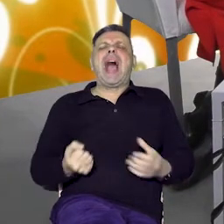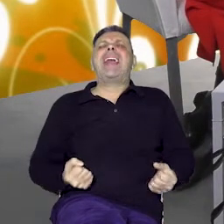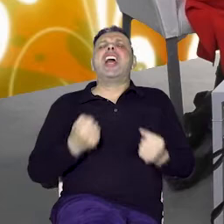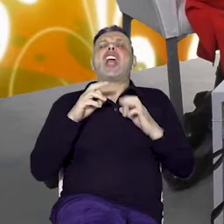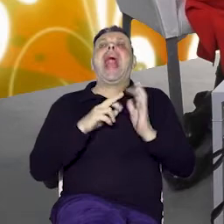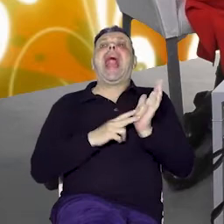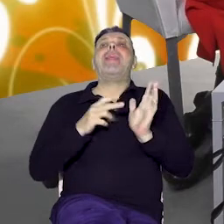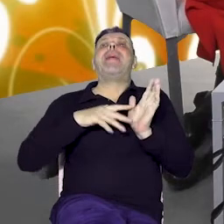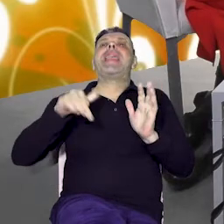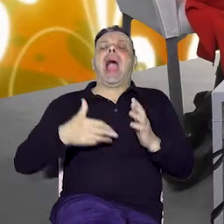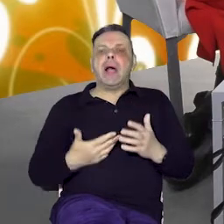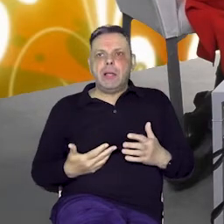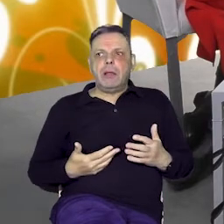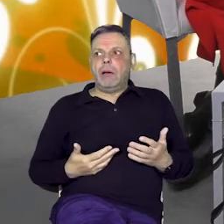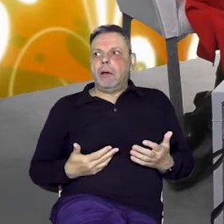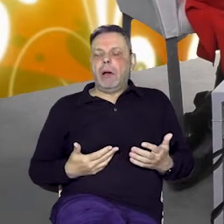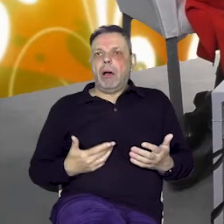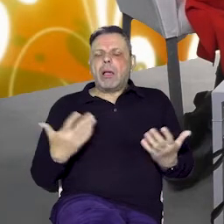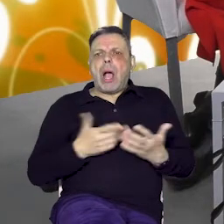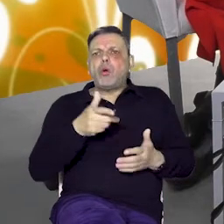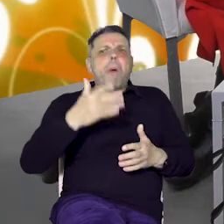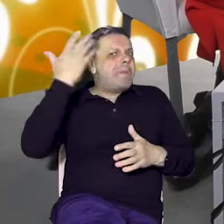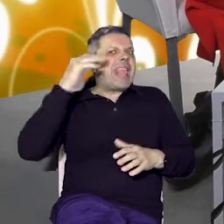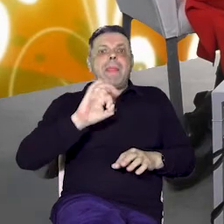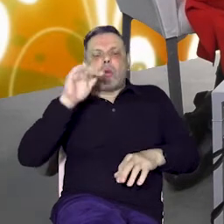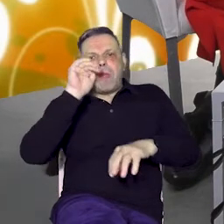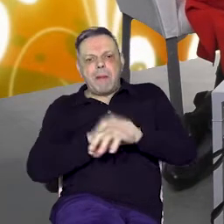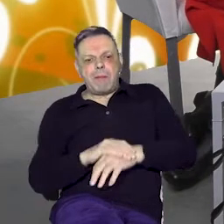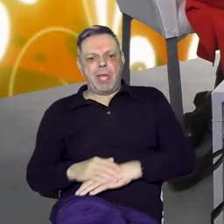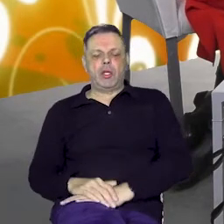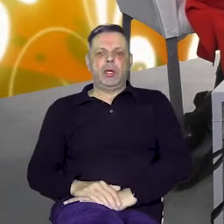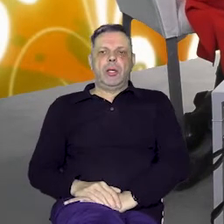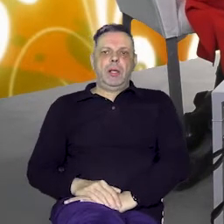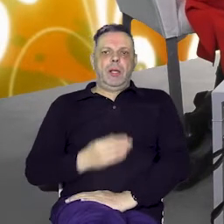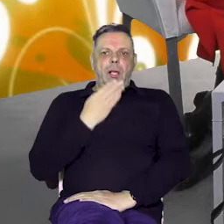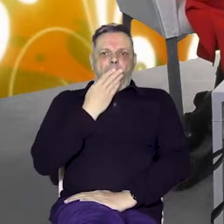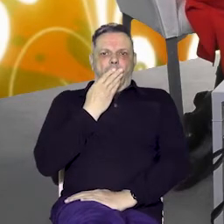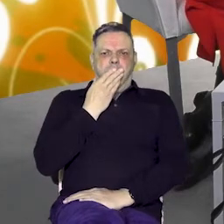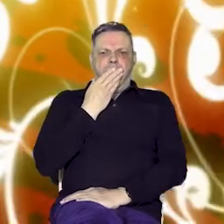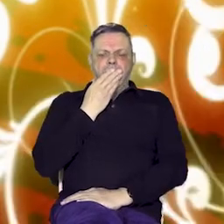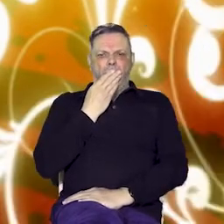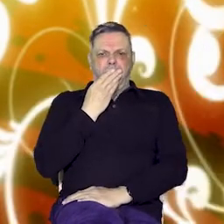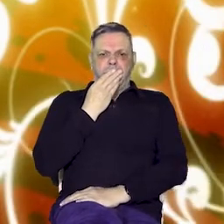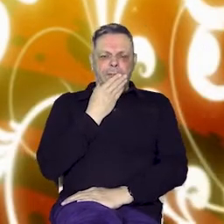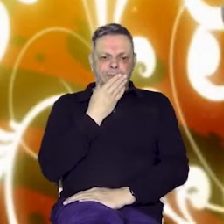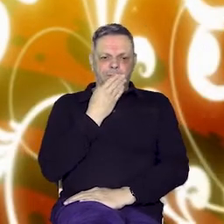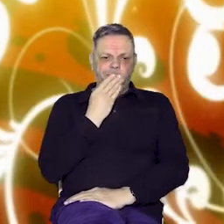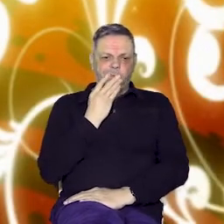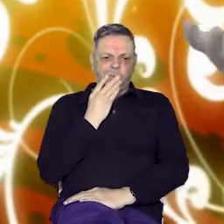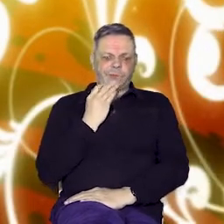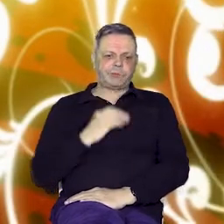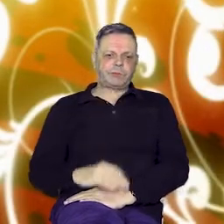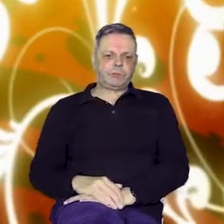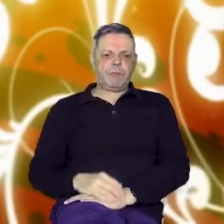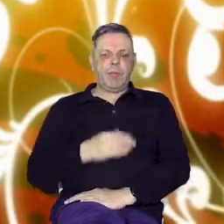I pitate se kako to nitko nije primijetio. Da. A to nam je veliki problem. Pa znate šta, profesorice, neću vam uzimati vrijeme koje mi